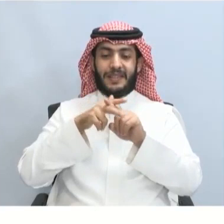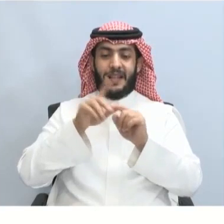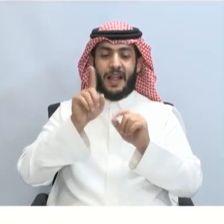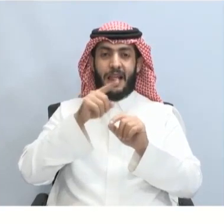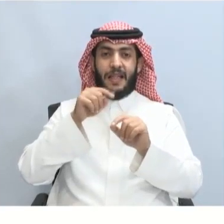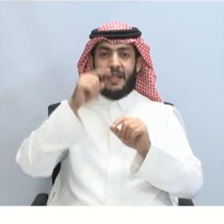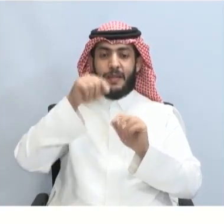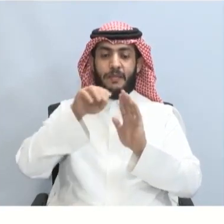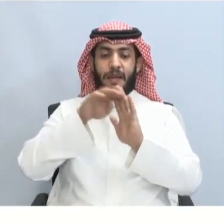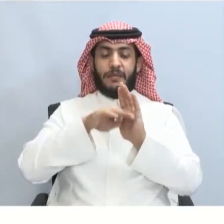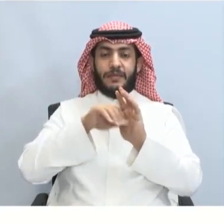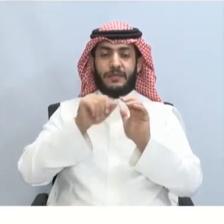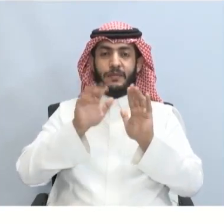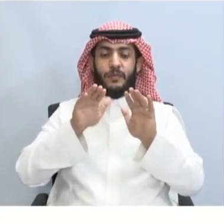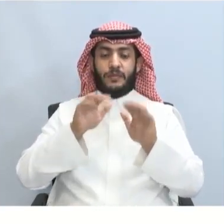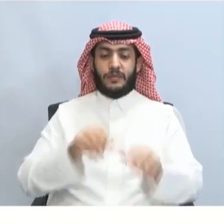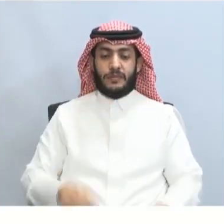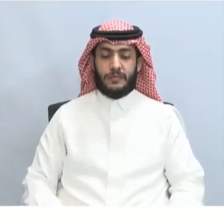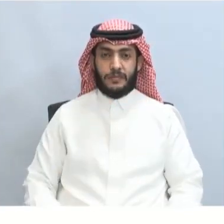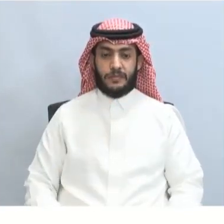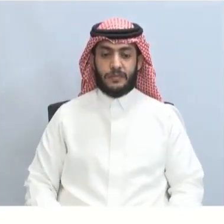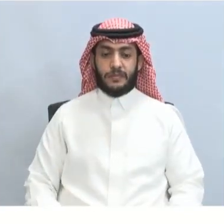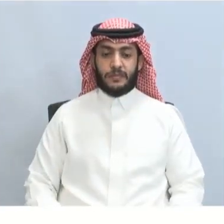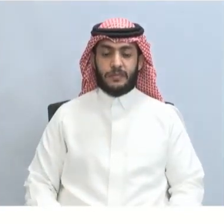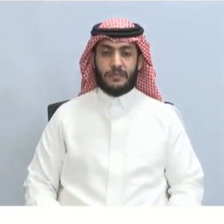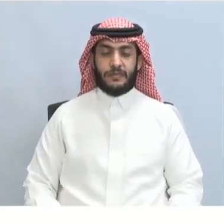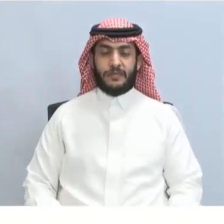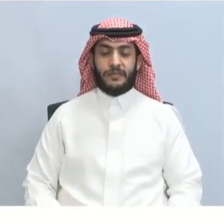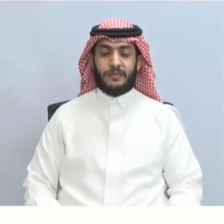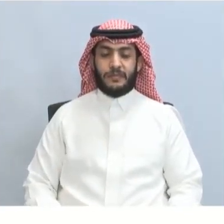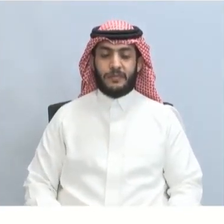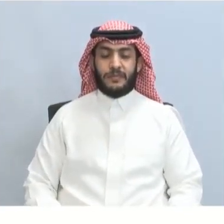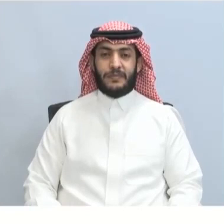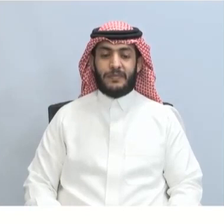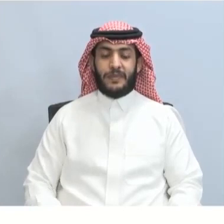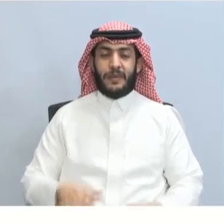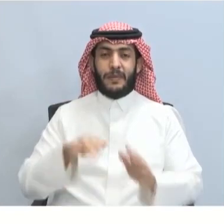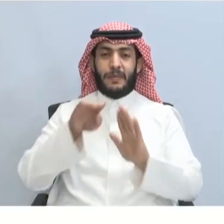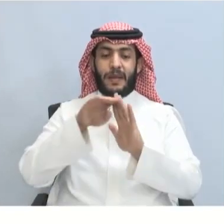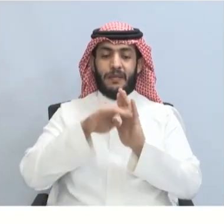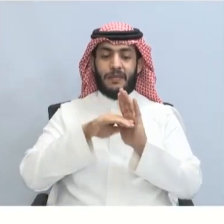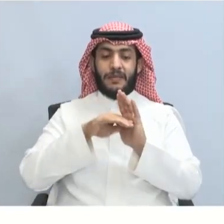الاخطاء في البرنامج التالي نلاحظ عندنا في